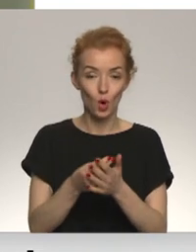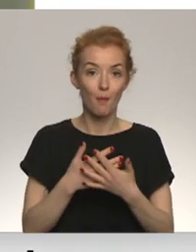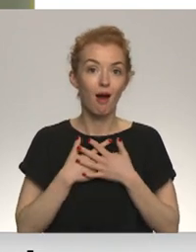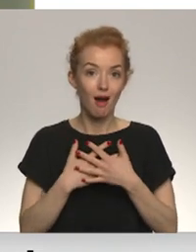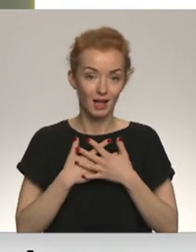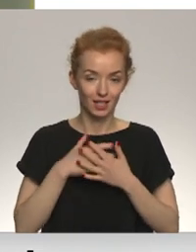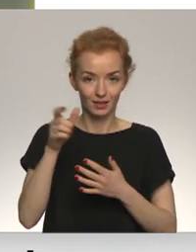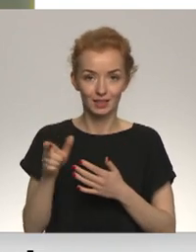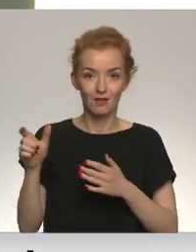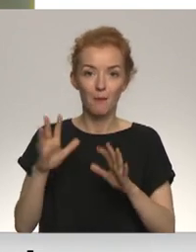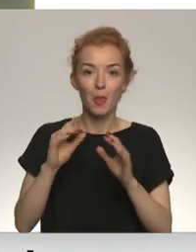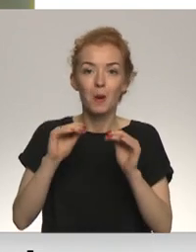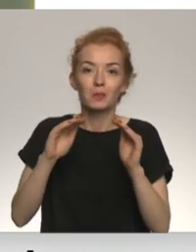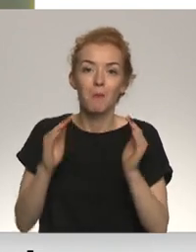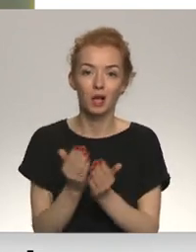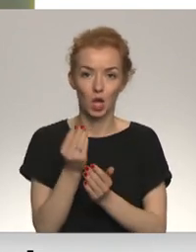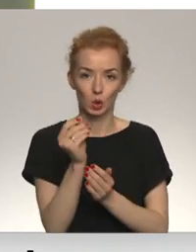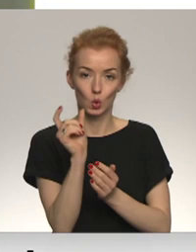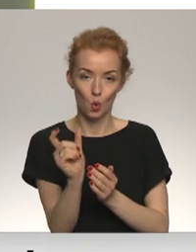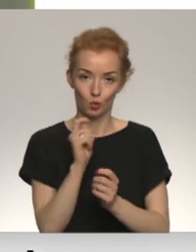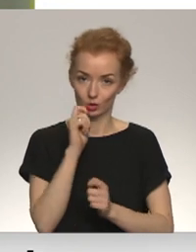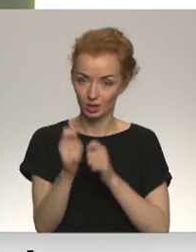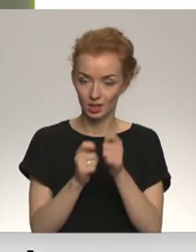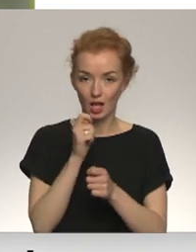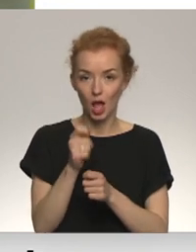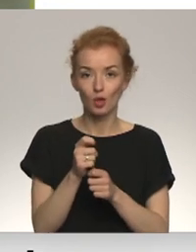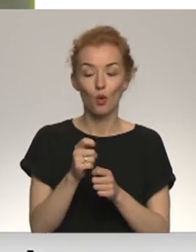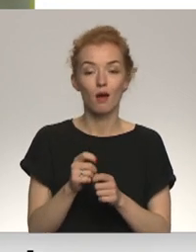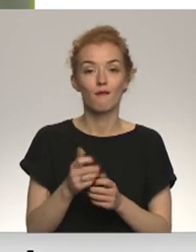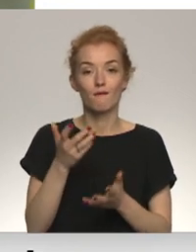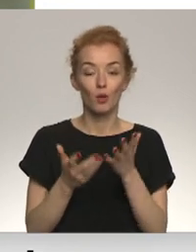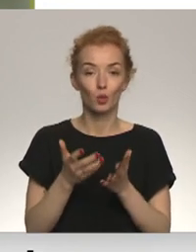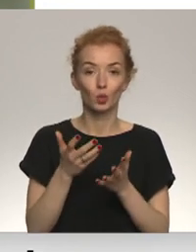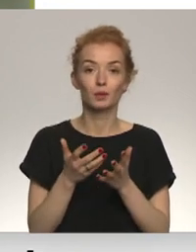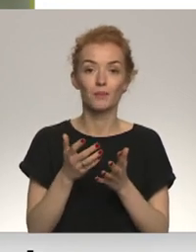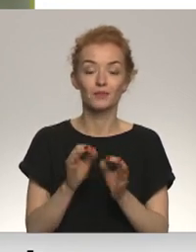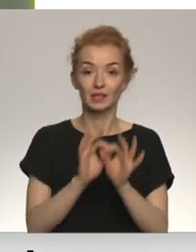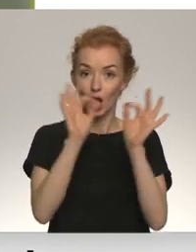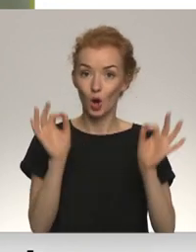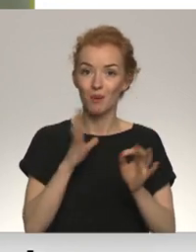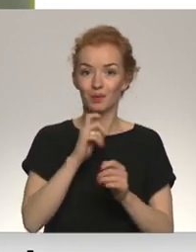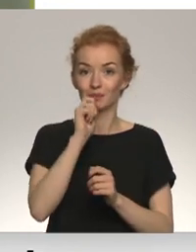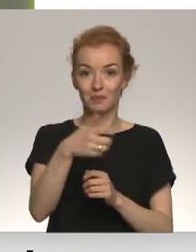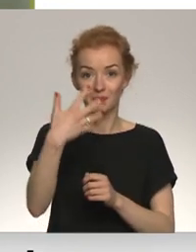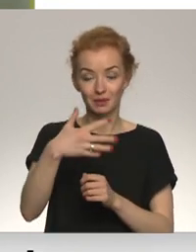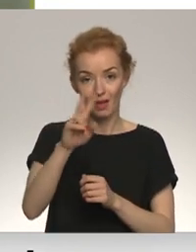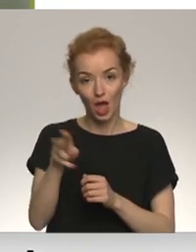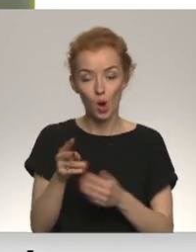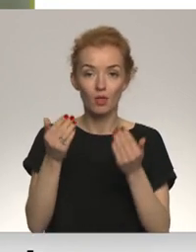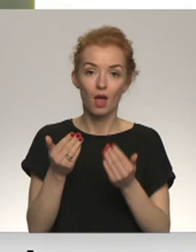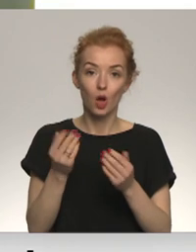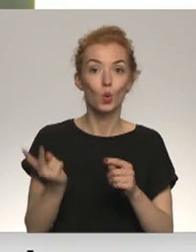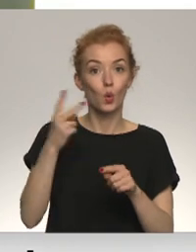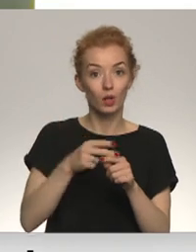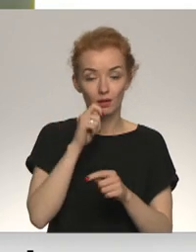aktīvi cilvēki, bet ziedo mazākas summas. Nu, teiksim, tie cilvēki, kas varbūt noziedoja karš sākumā 50 eiro, tad tagad viņi noziedo